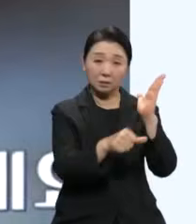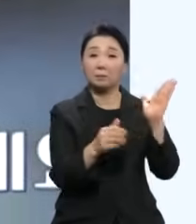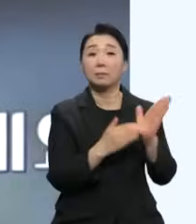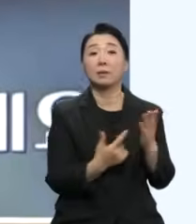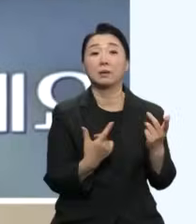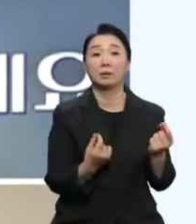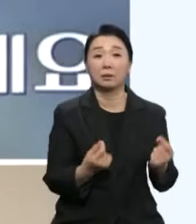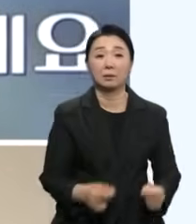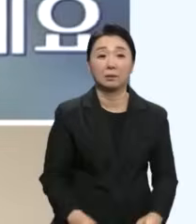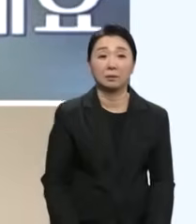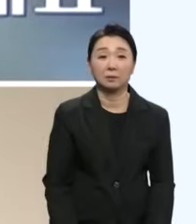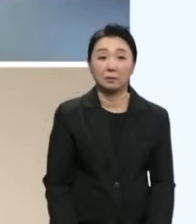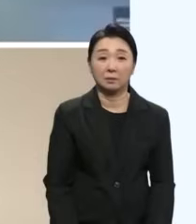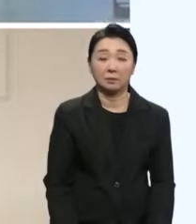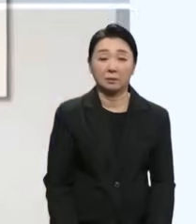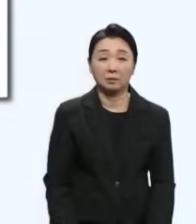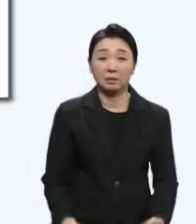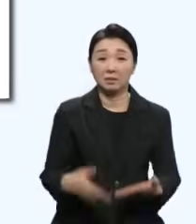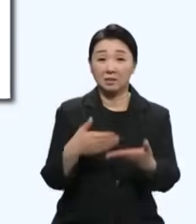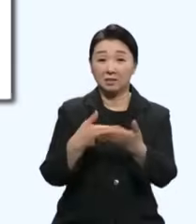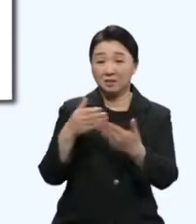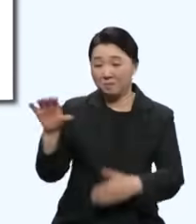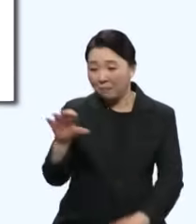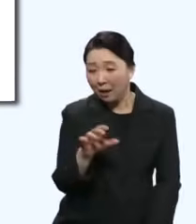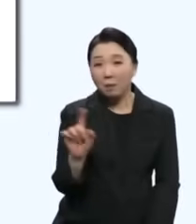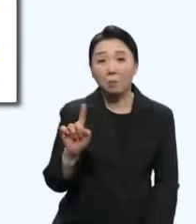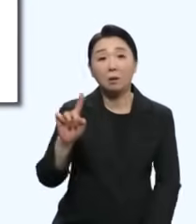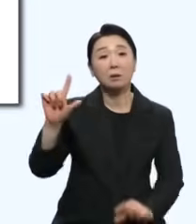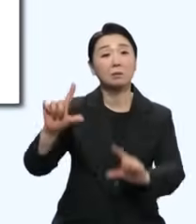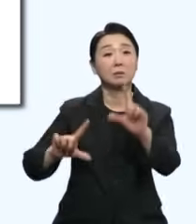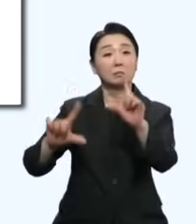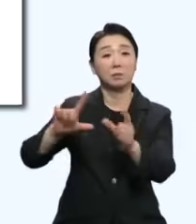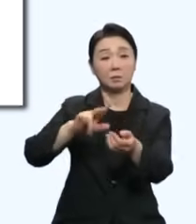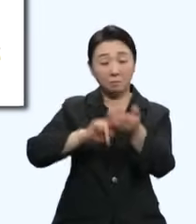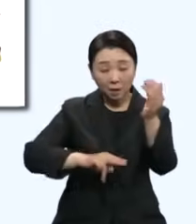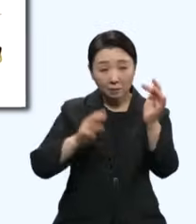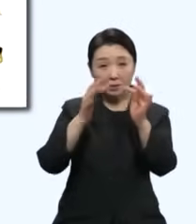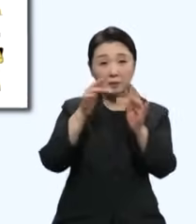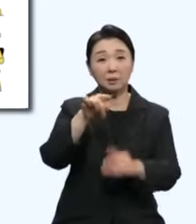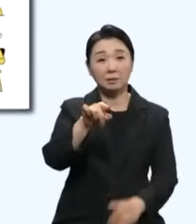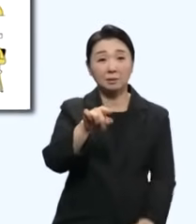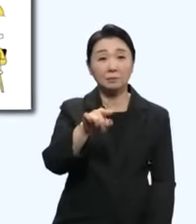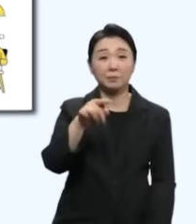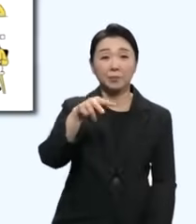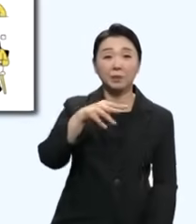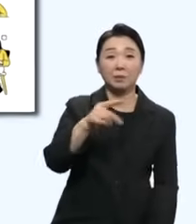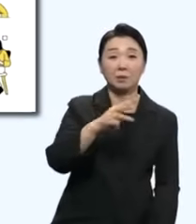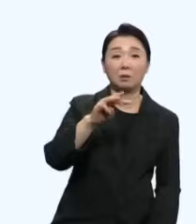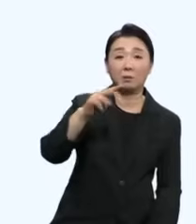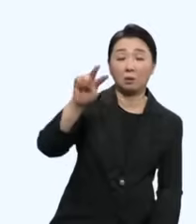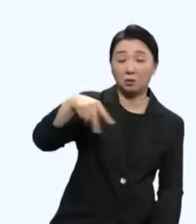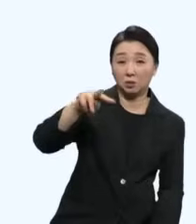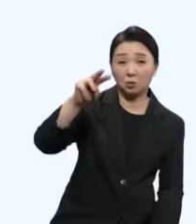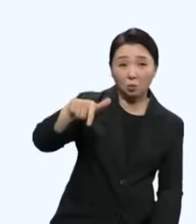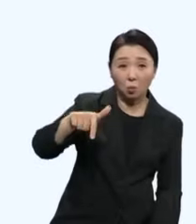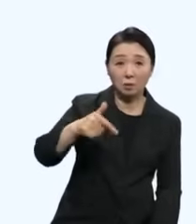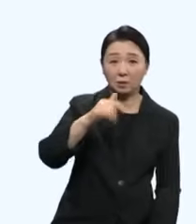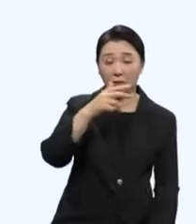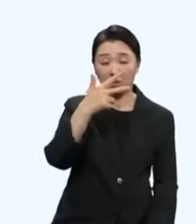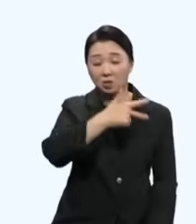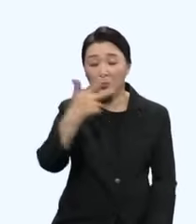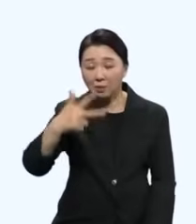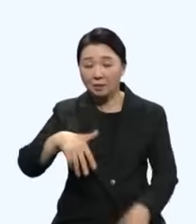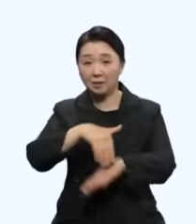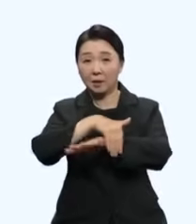삭제한 걸로 알려졌습니다. 그런데 이 그림의 출처는요, 이미지 판매 사이트 셔터스톡의 한 인도네시아